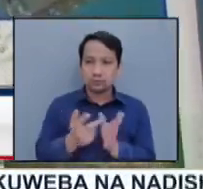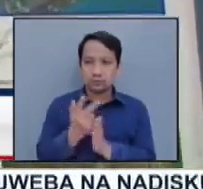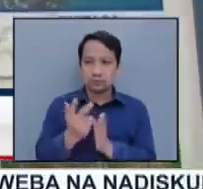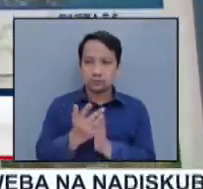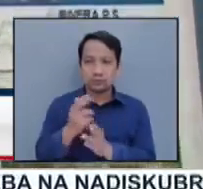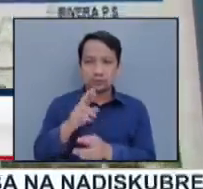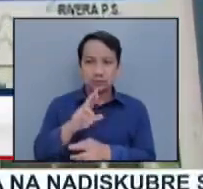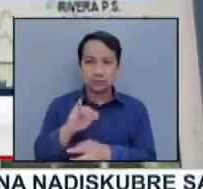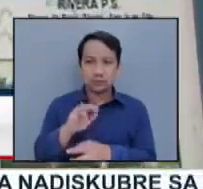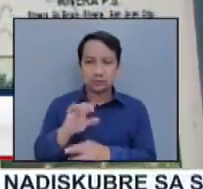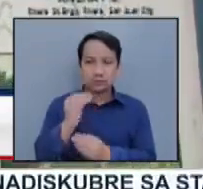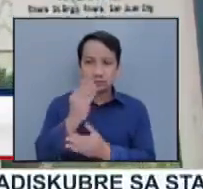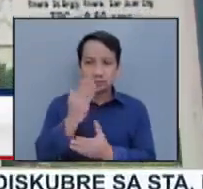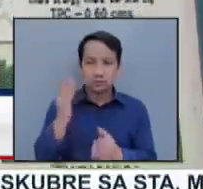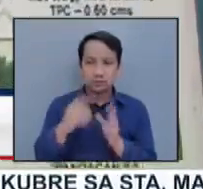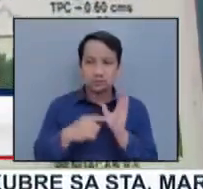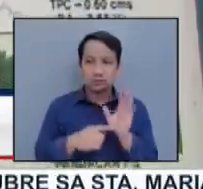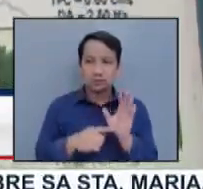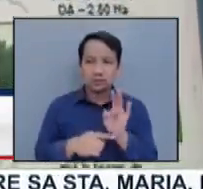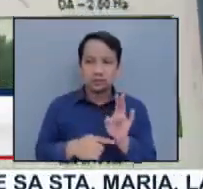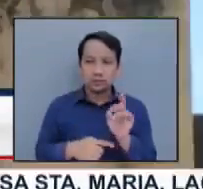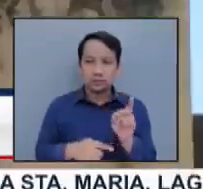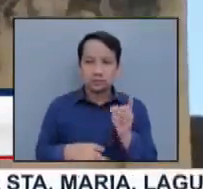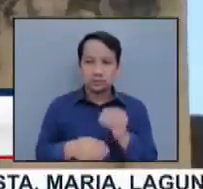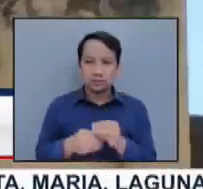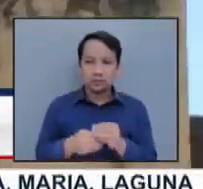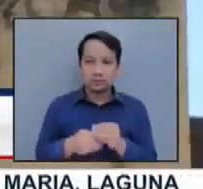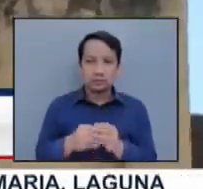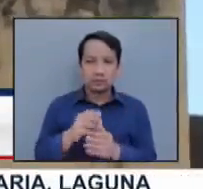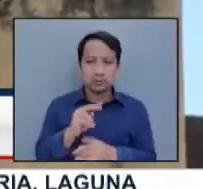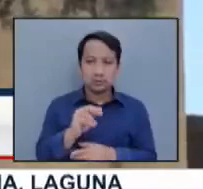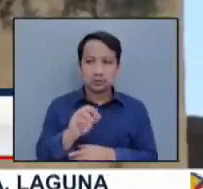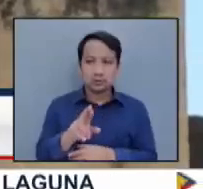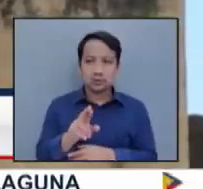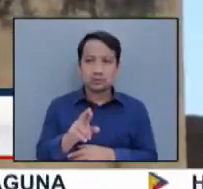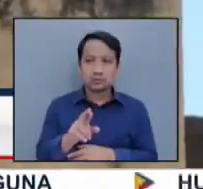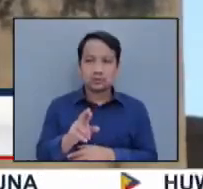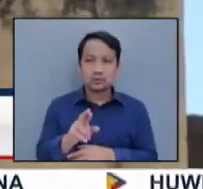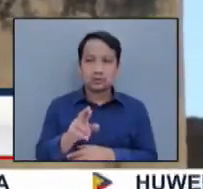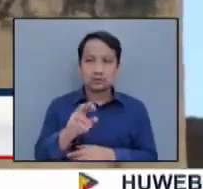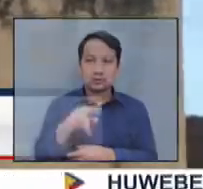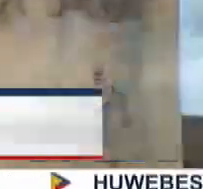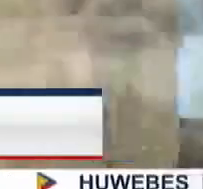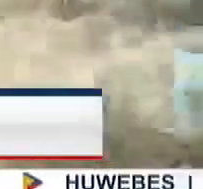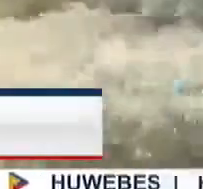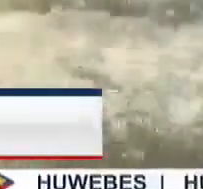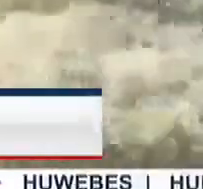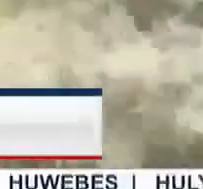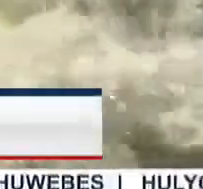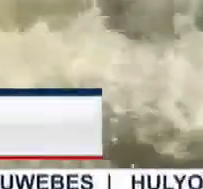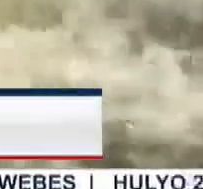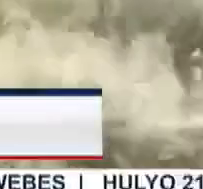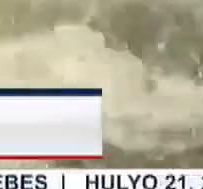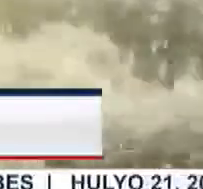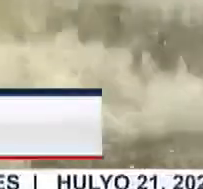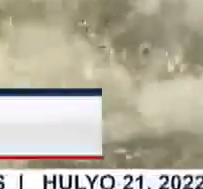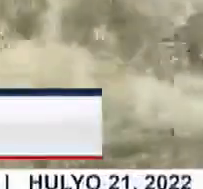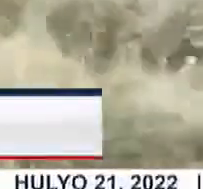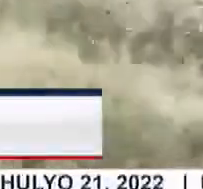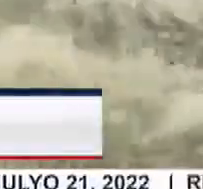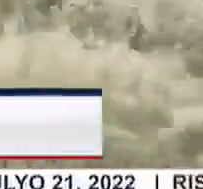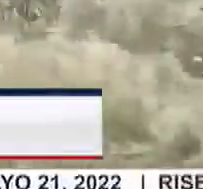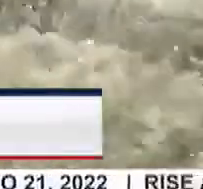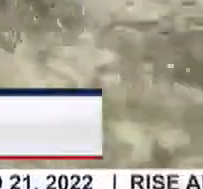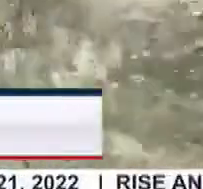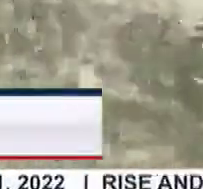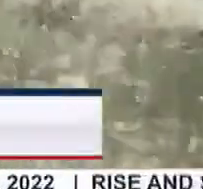din ang lahat ng 71 pumping station sa NCR, gaya ng Tripa de Galina sa Pasay City, ang pinakamalaking pumping